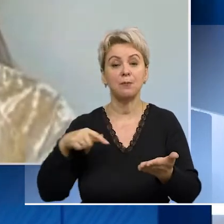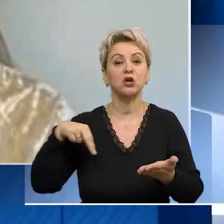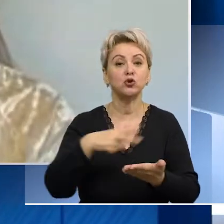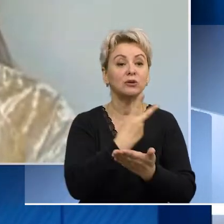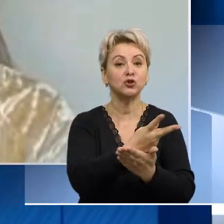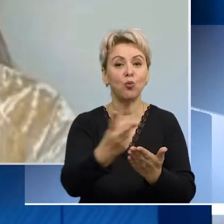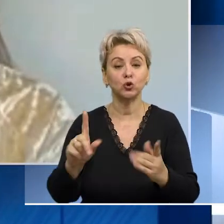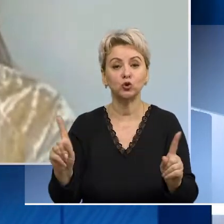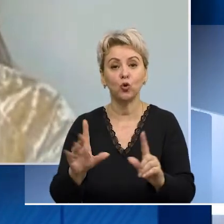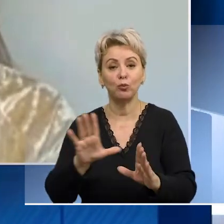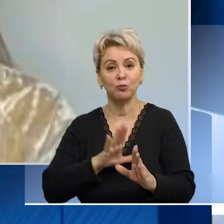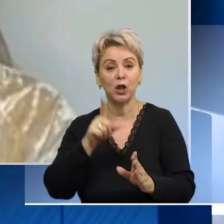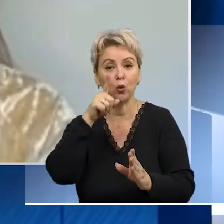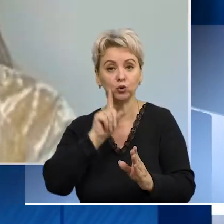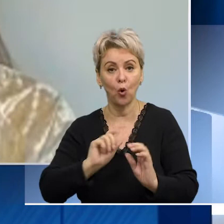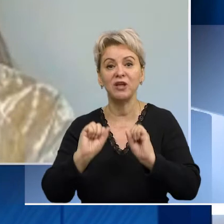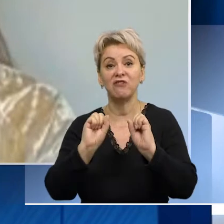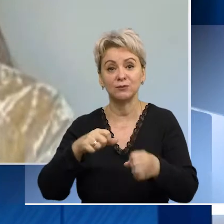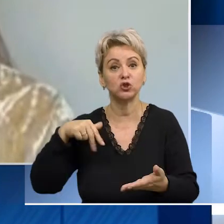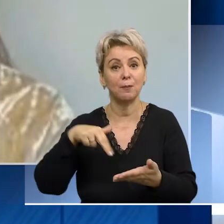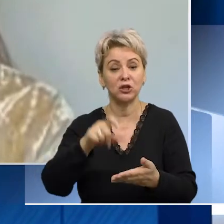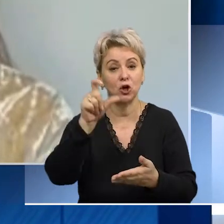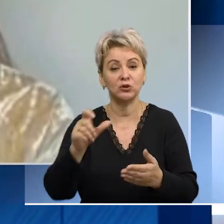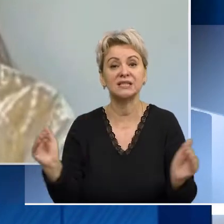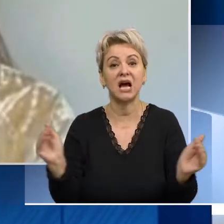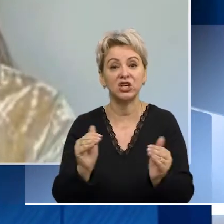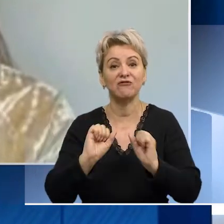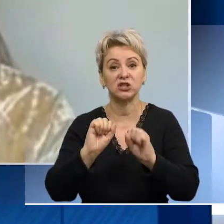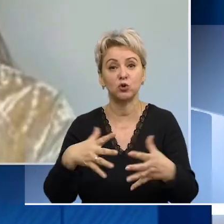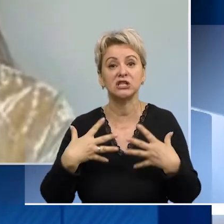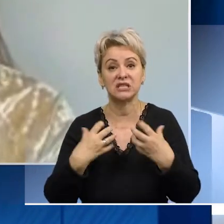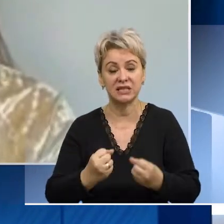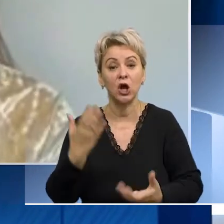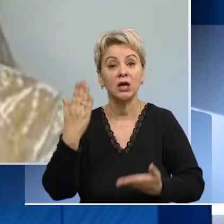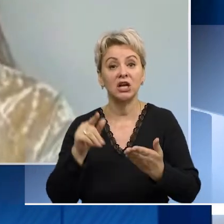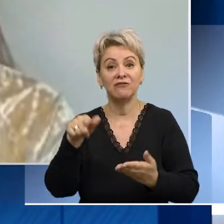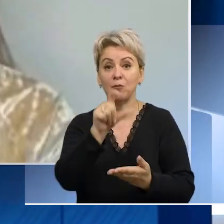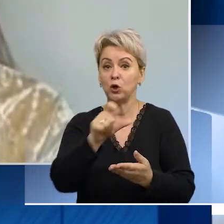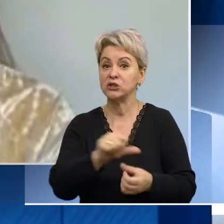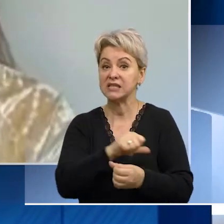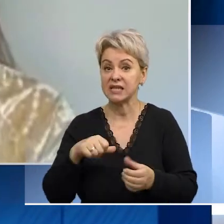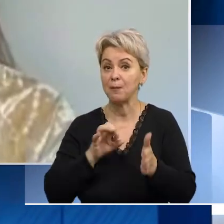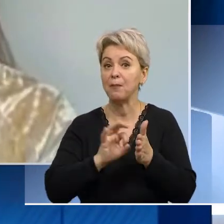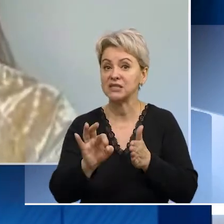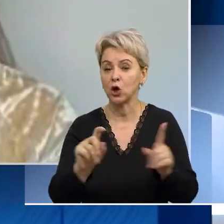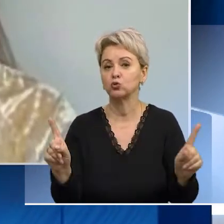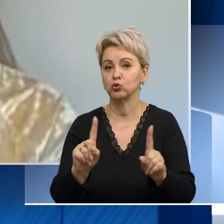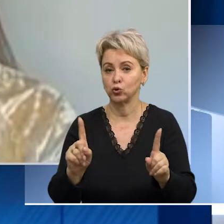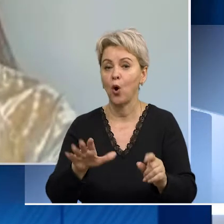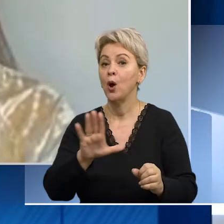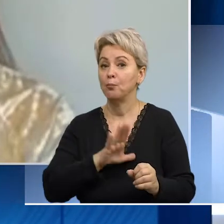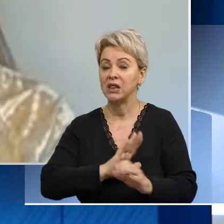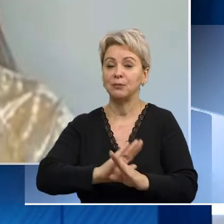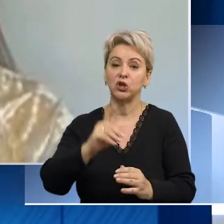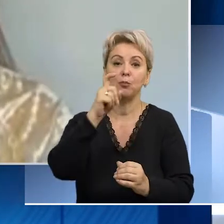Большой Садовой, смотрите, чтобы было удобно, возможно, проходить людям с ограниченными возможностями здоровья, или вам люди сами, возможно, подсказывают, что